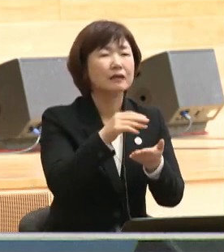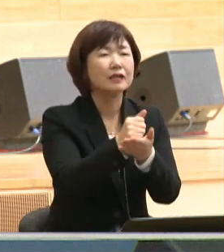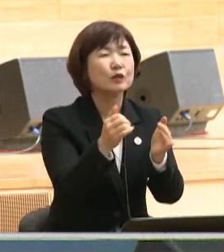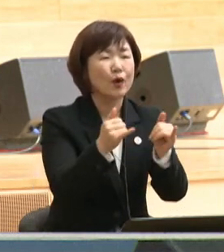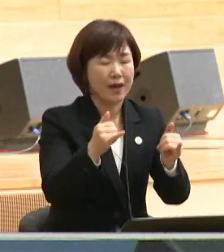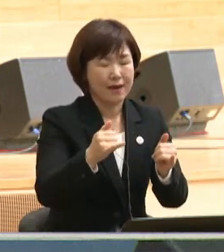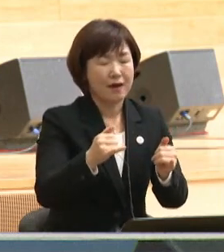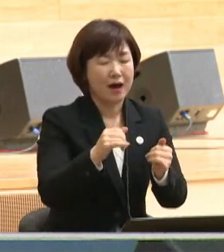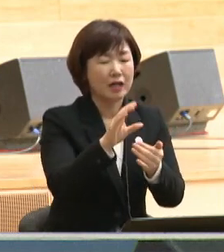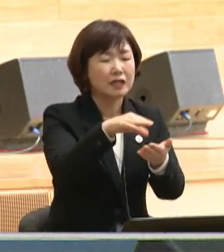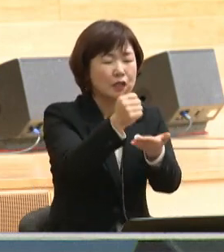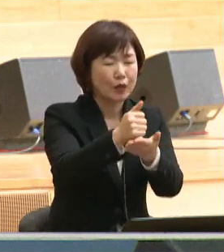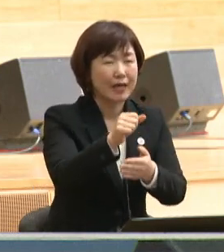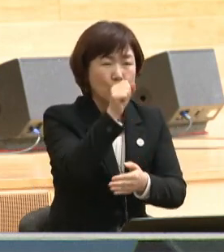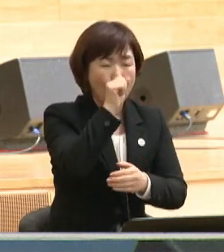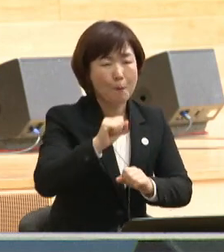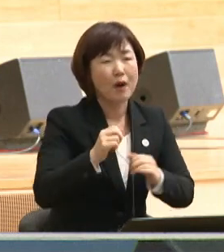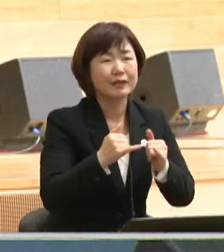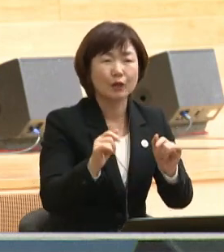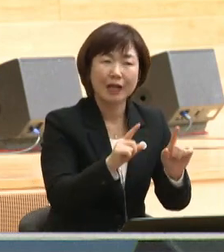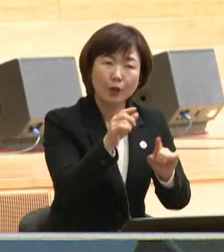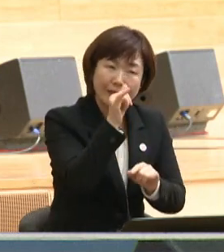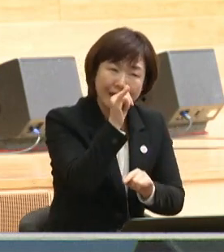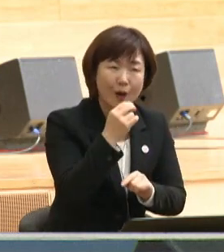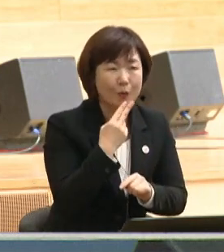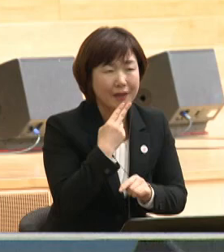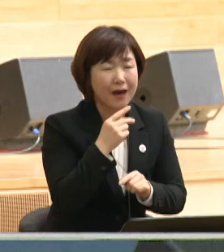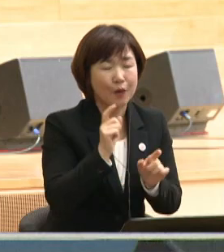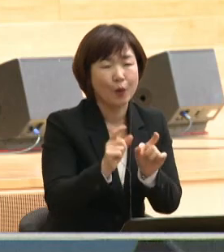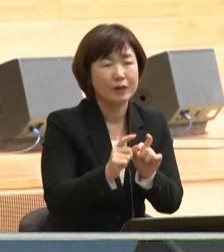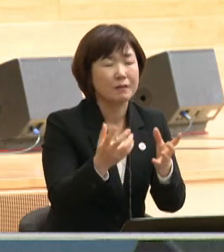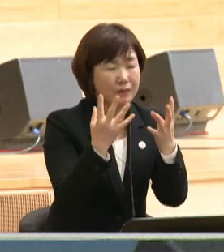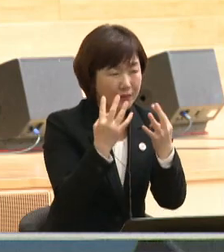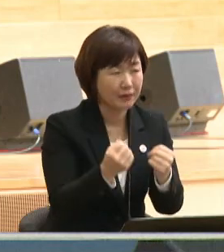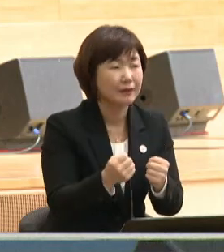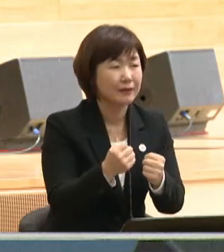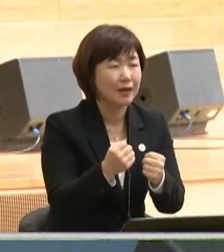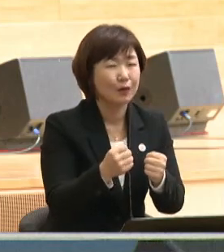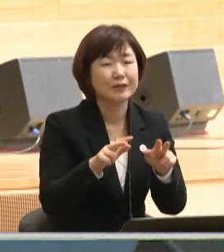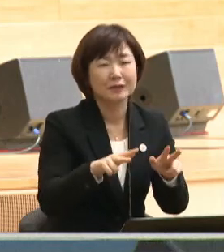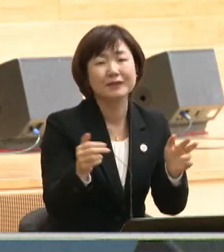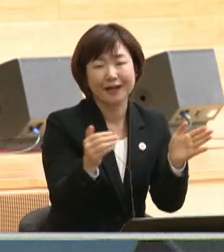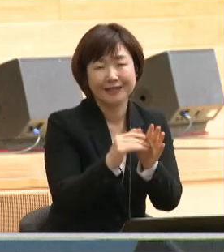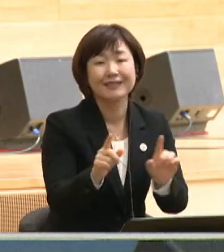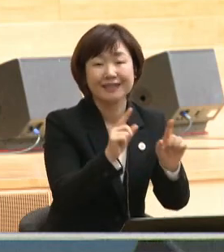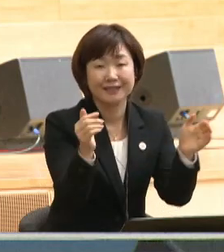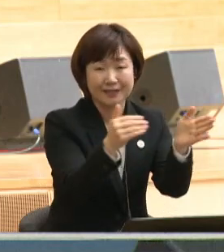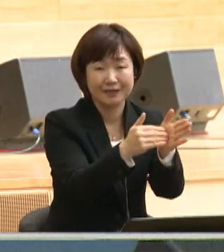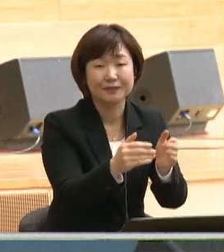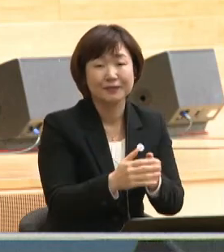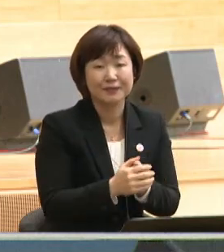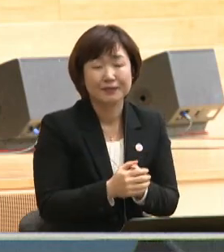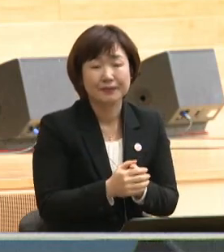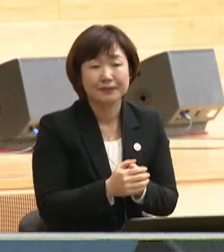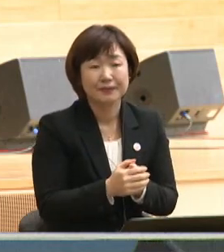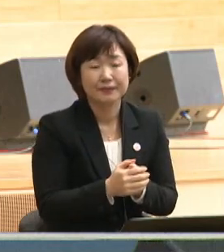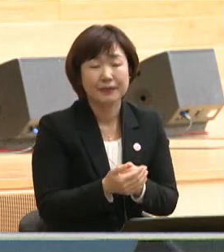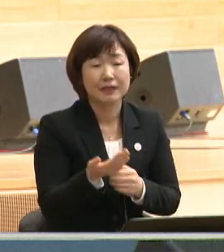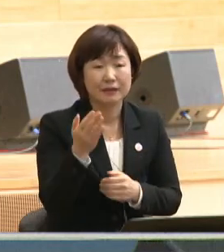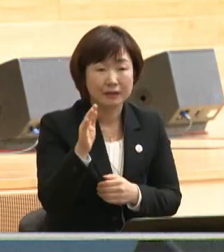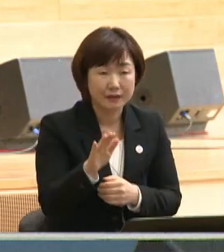좋은 군사로 살아가고 있는지 참 많은 고민 가운데에 지금까지 살아왔습니다 아 그런데